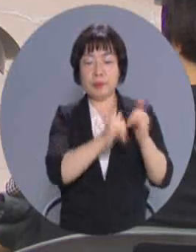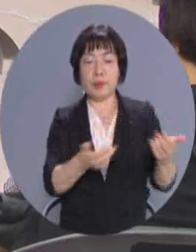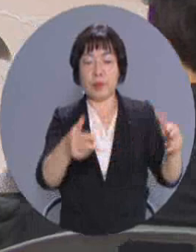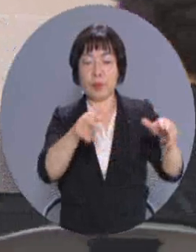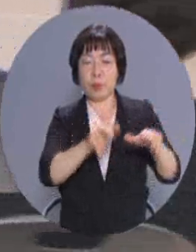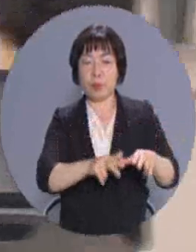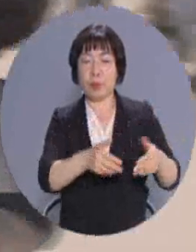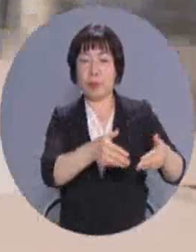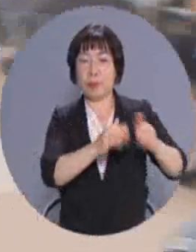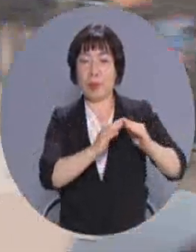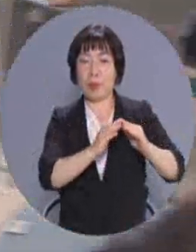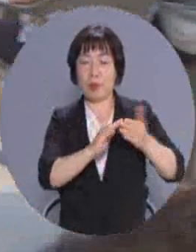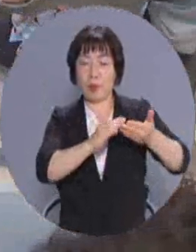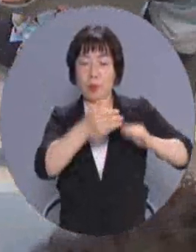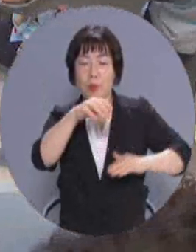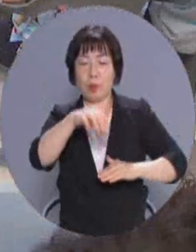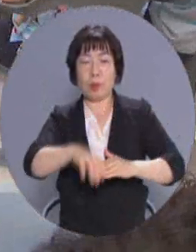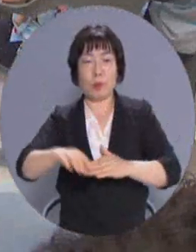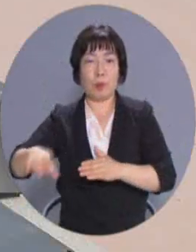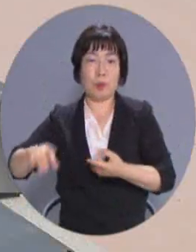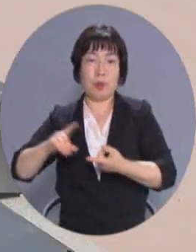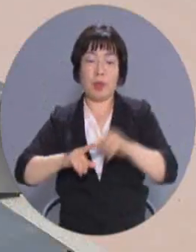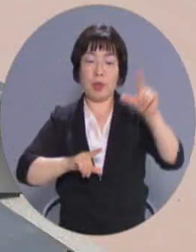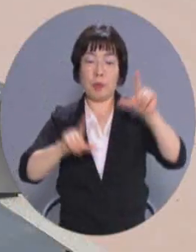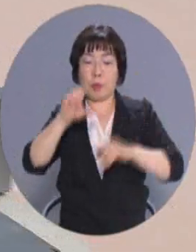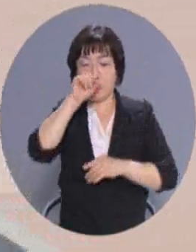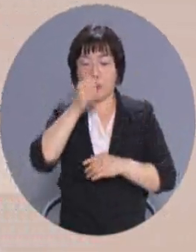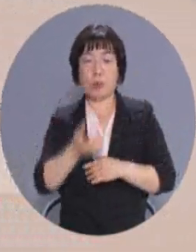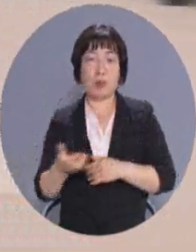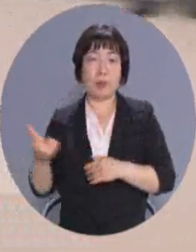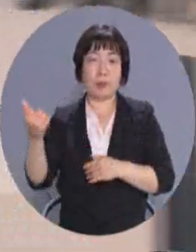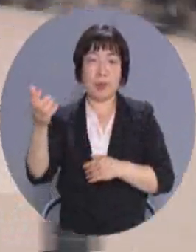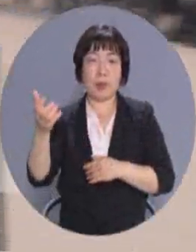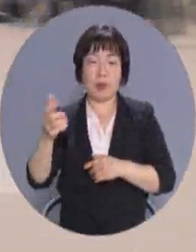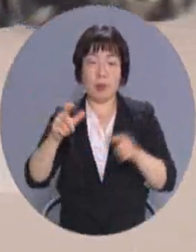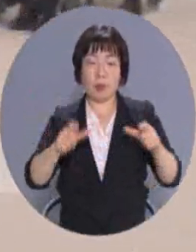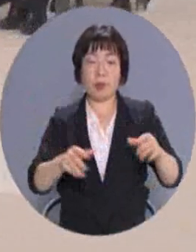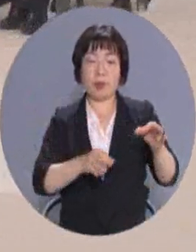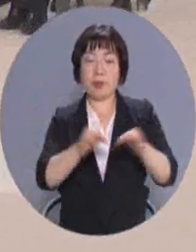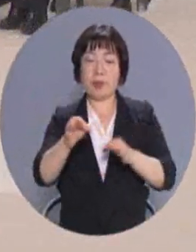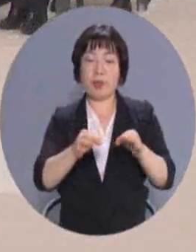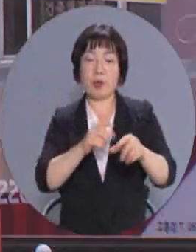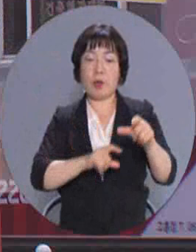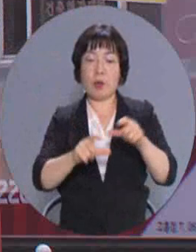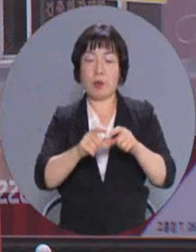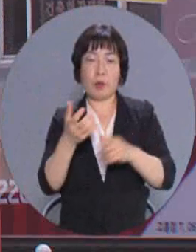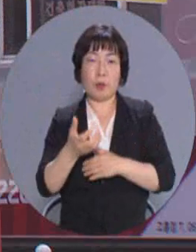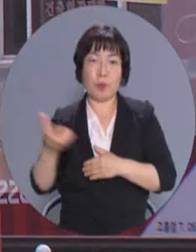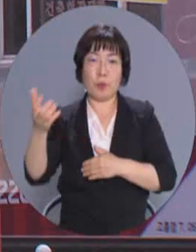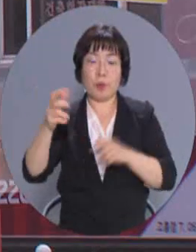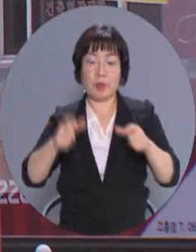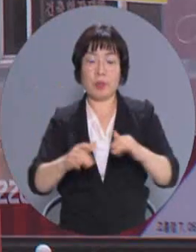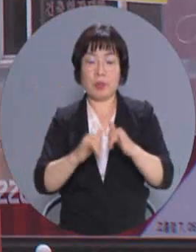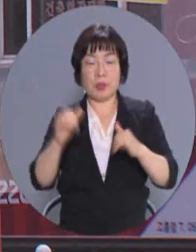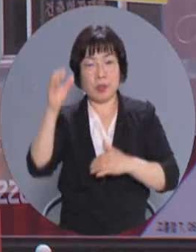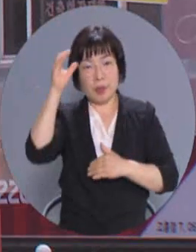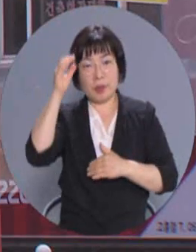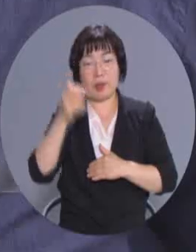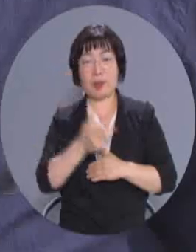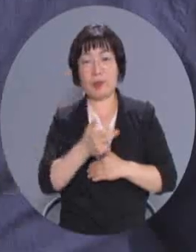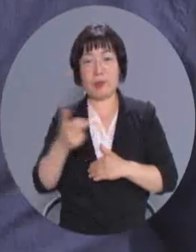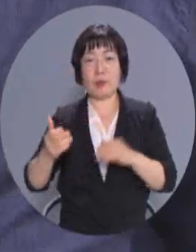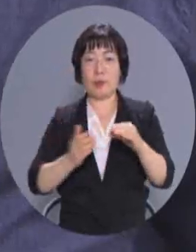역사문화공원이 들어서면서 낙후된 시골 마을의 이미지가 크게 개선되고 주변 상권이 더 활성화되기를 주민들은 기대하고